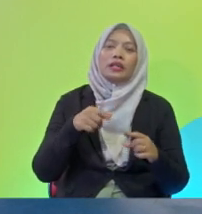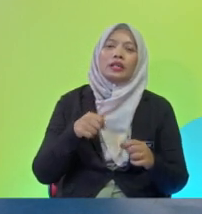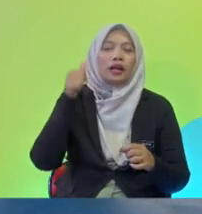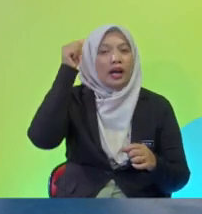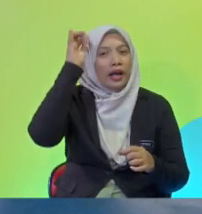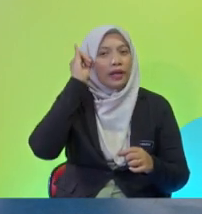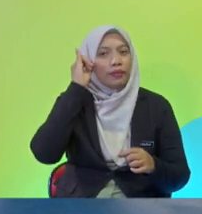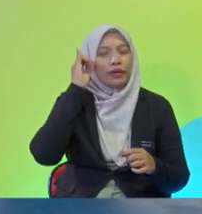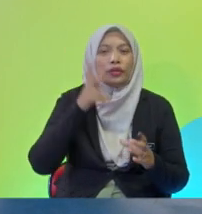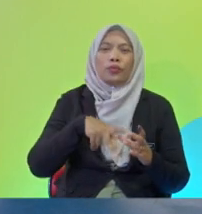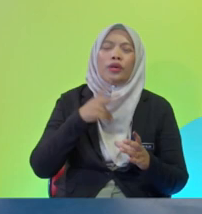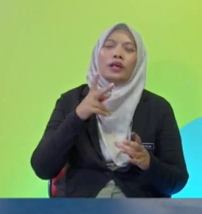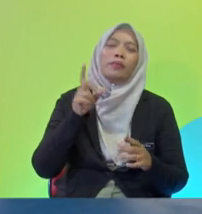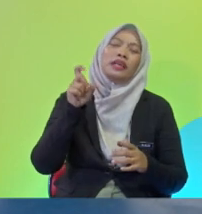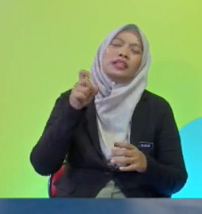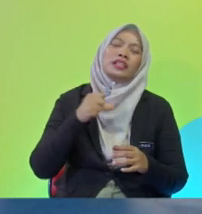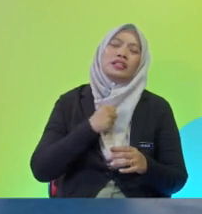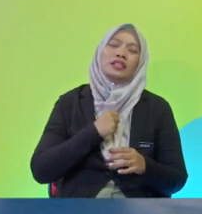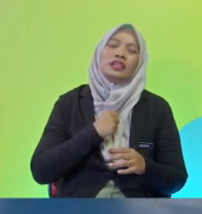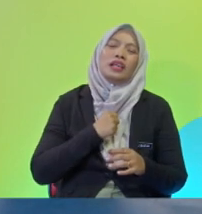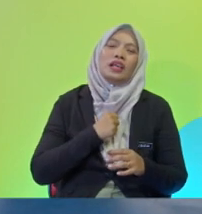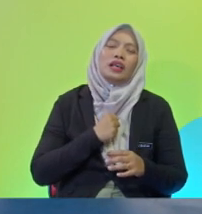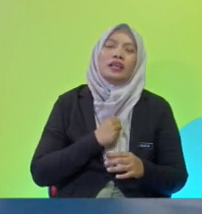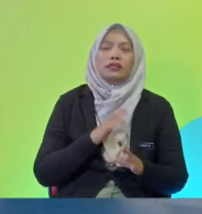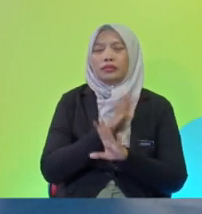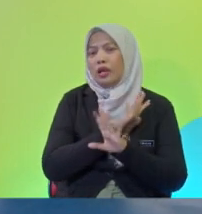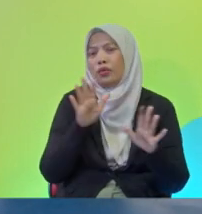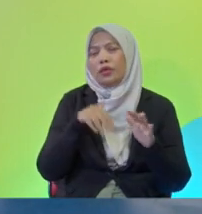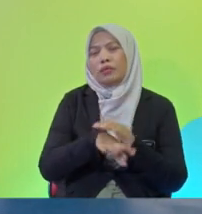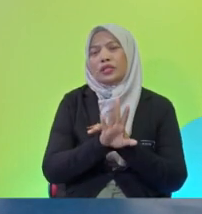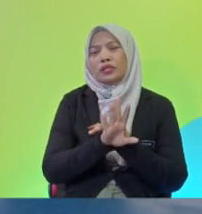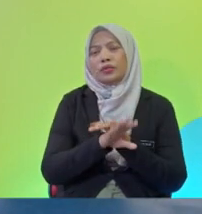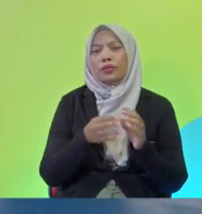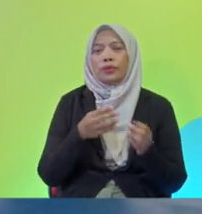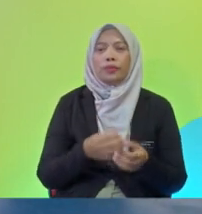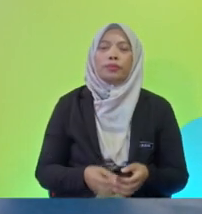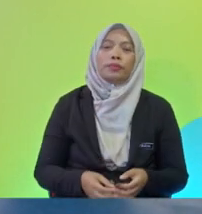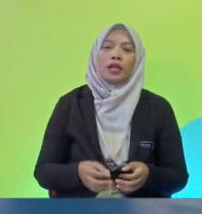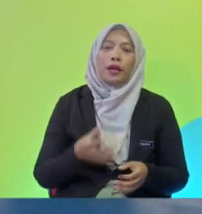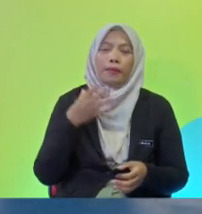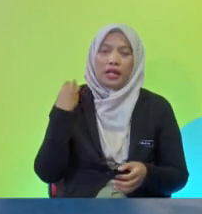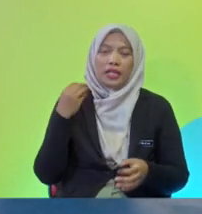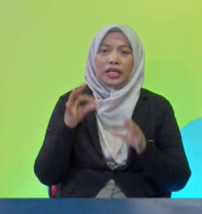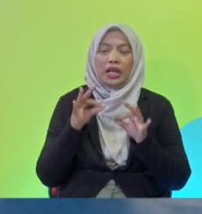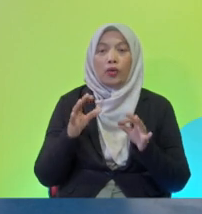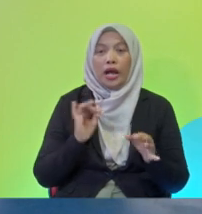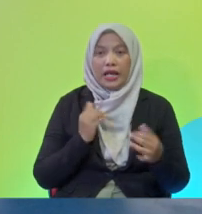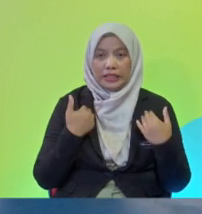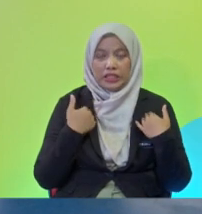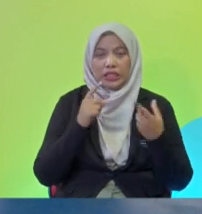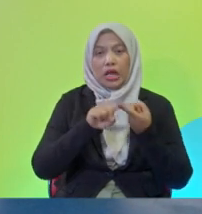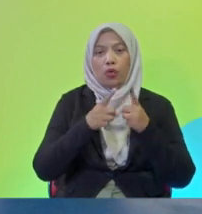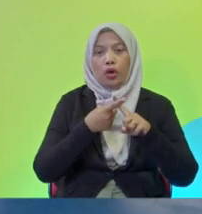kata keluar mematikan diri sendiri. Okay, jadi sepatutnya tak boleh masuk balik. Tak boleh masuk balik kecuali ada rakan yang menangkap bola. Jadi